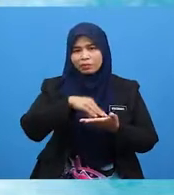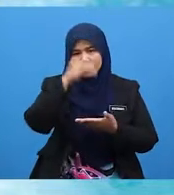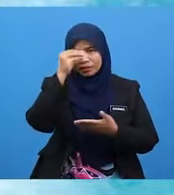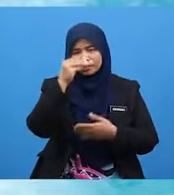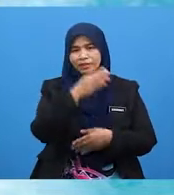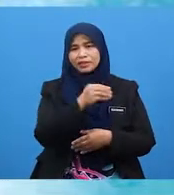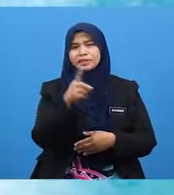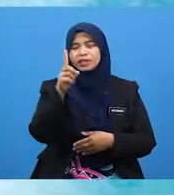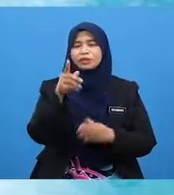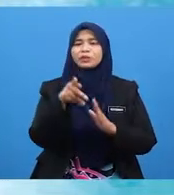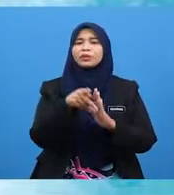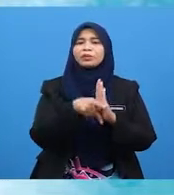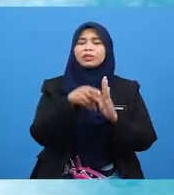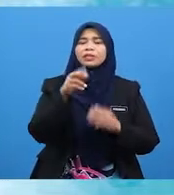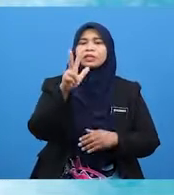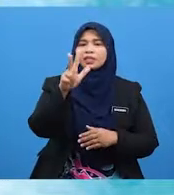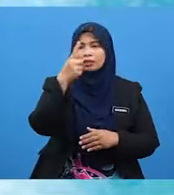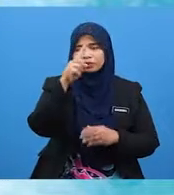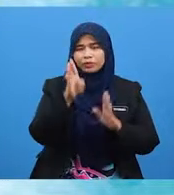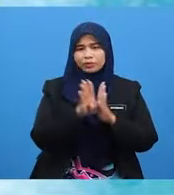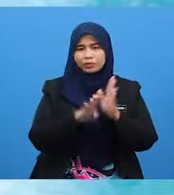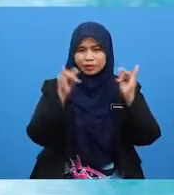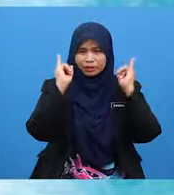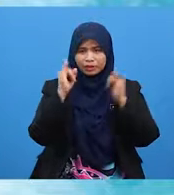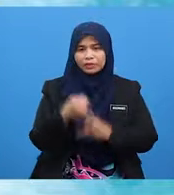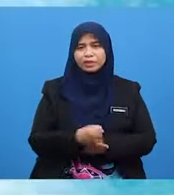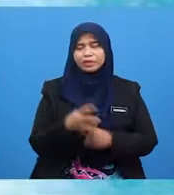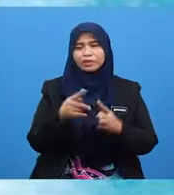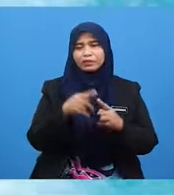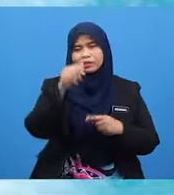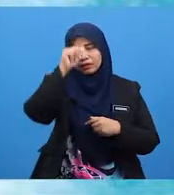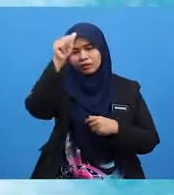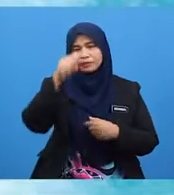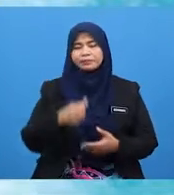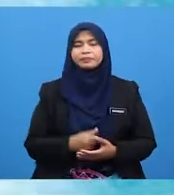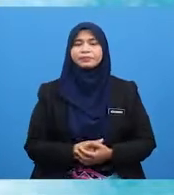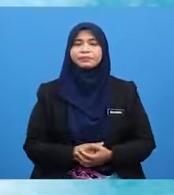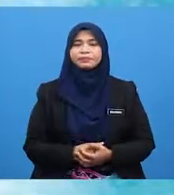dan 1/3 untuk beribadat kepada Allah Subhanahu Wa Taala.